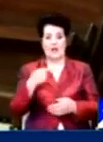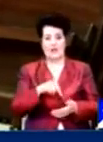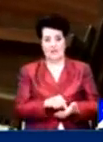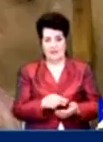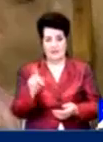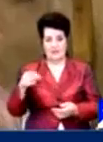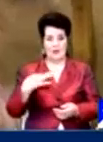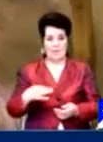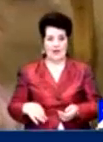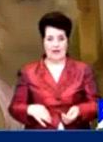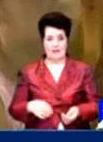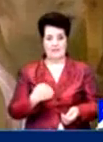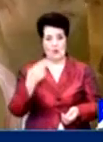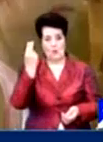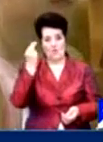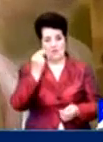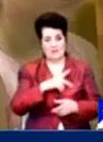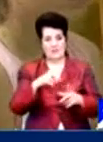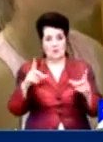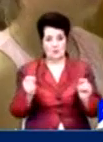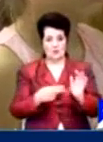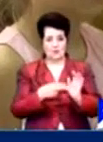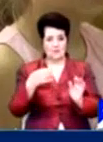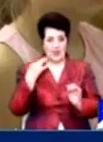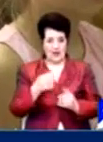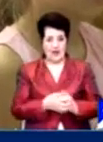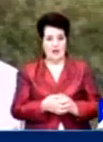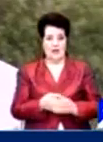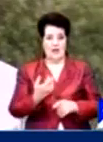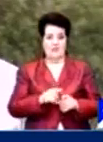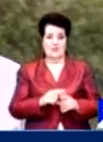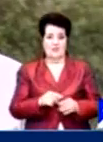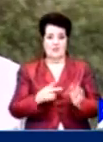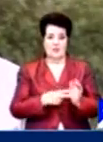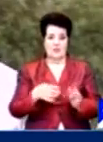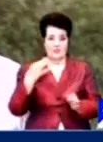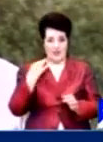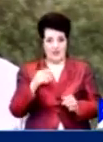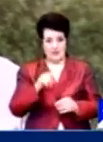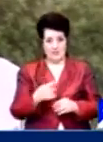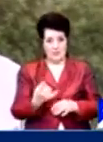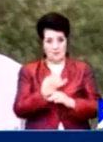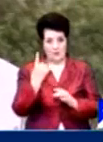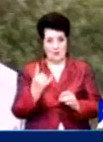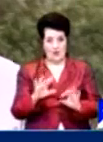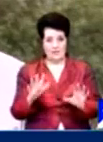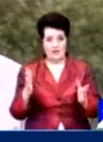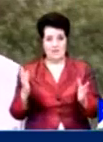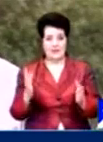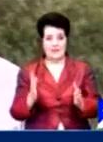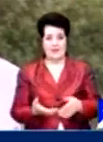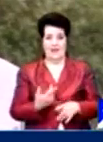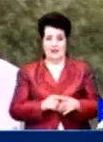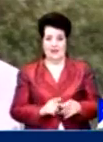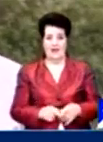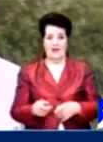din Paris. Eu învăț la școala muzicală timp de 7 ani și în acești 7 ani acesta este primul eveniment care